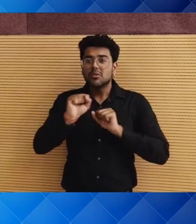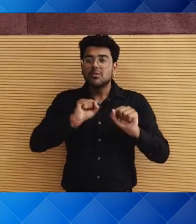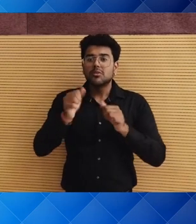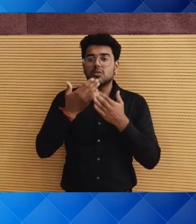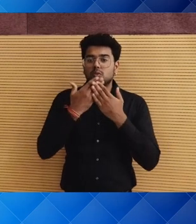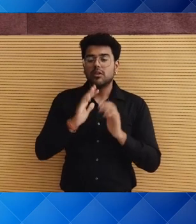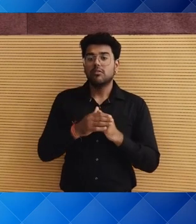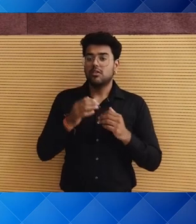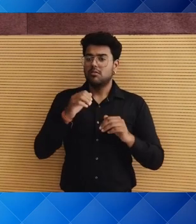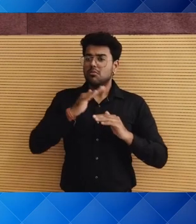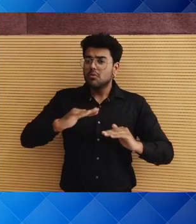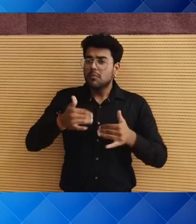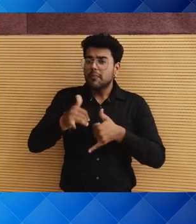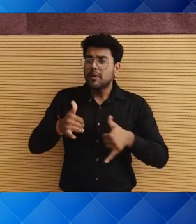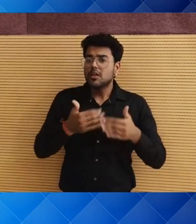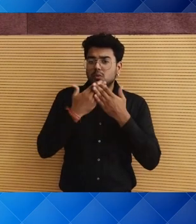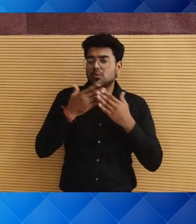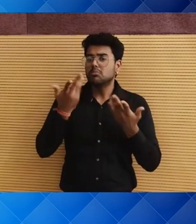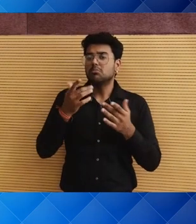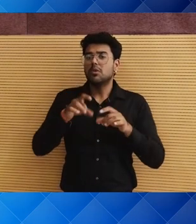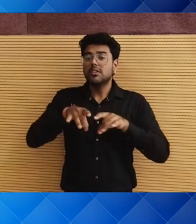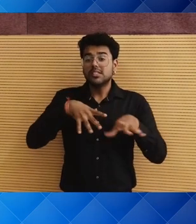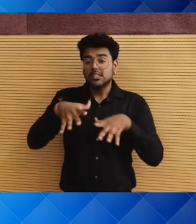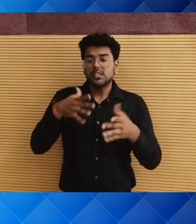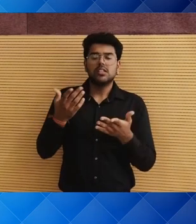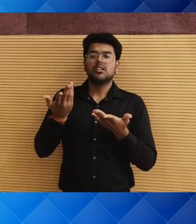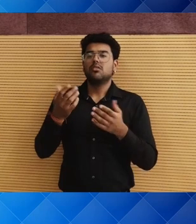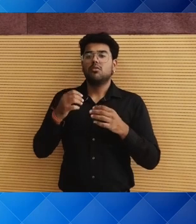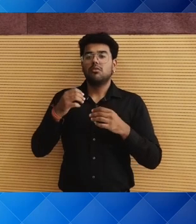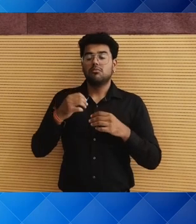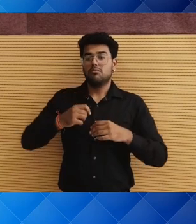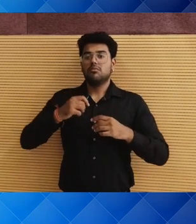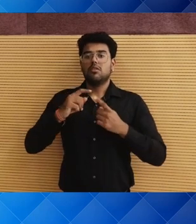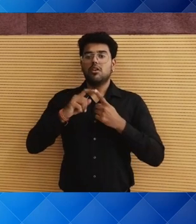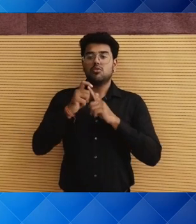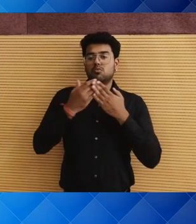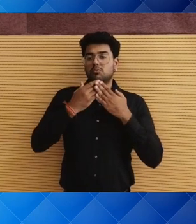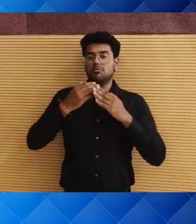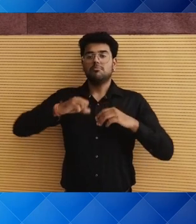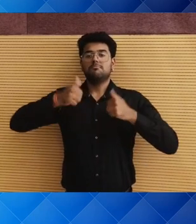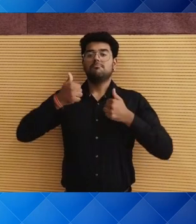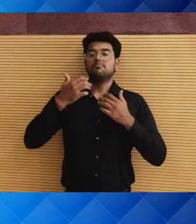था कहां, शहरों में संपन्न घर के बच्चों के लिए केजी होती थी,